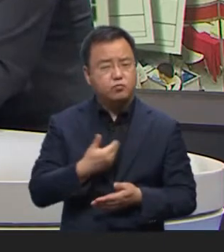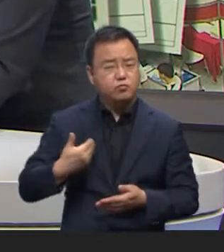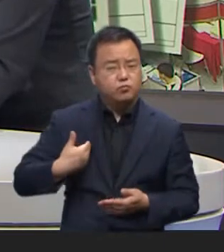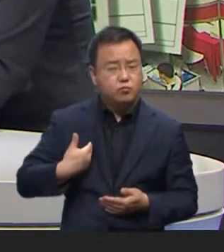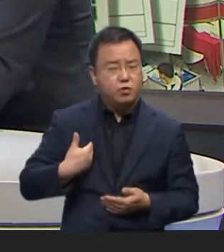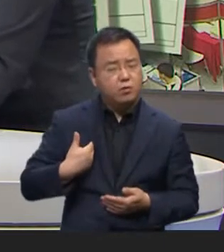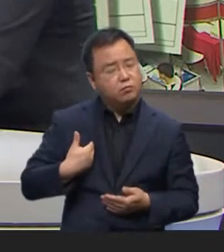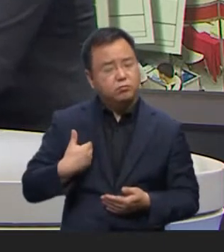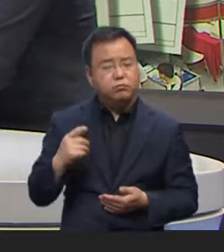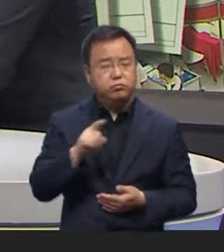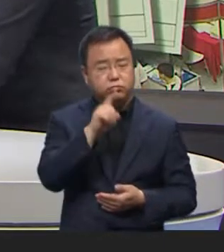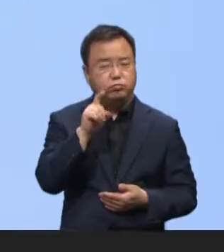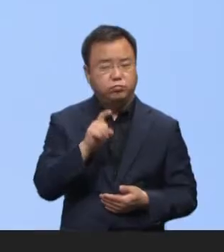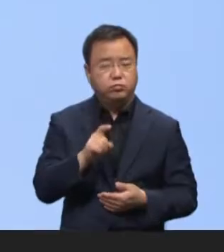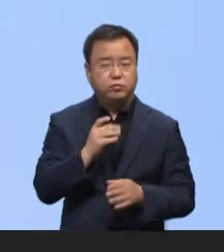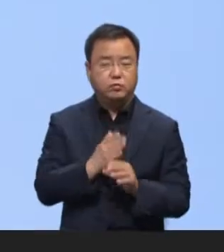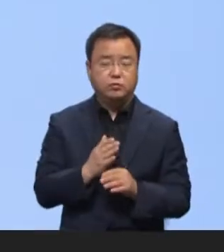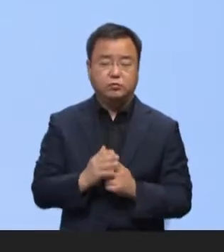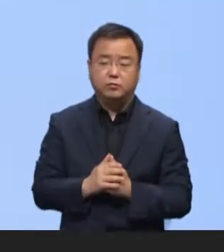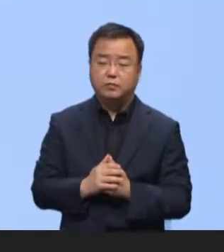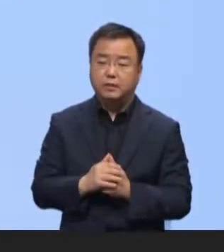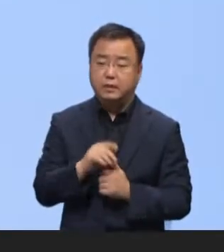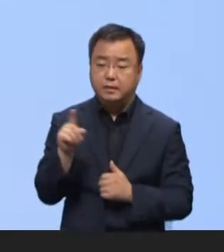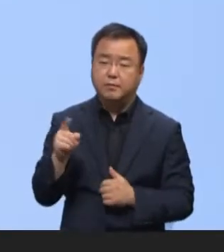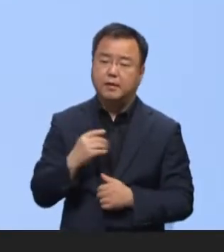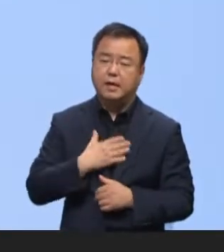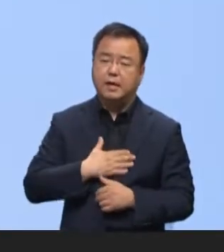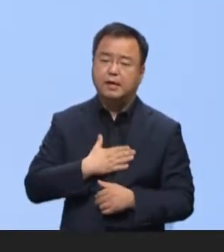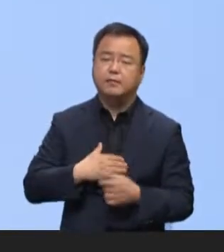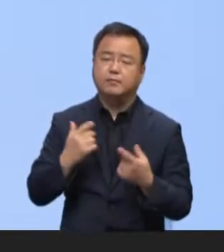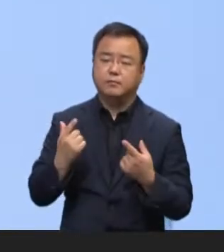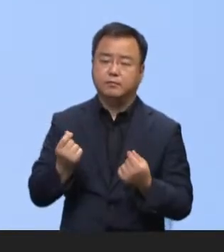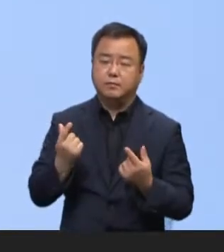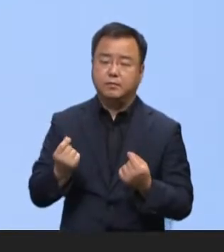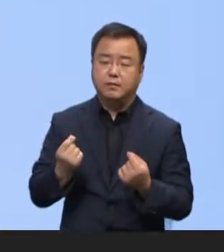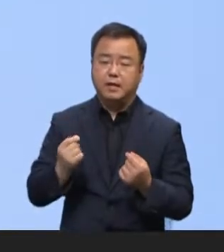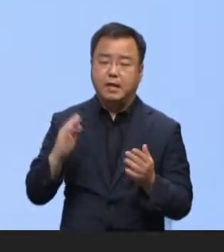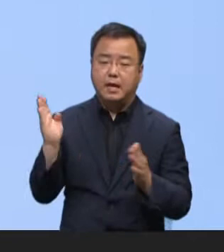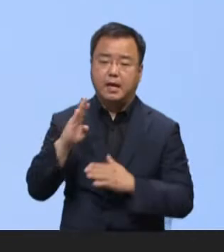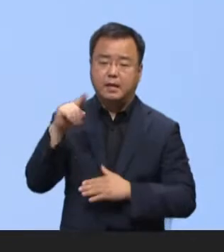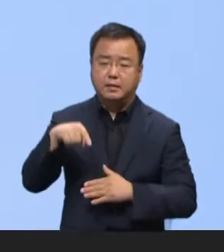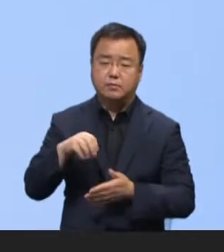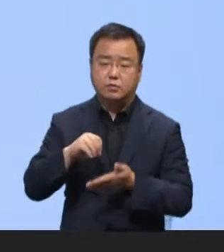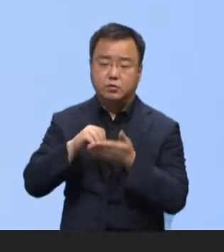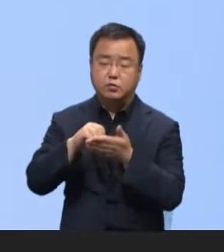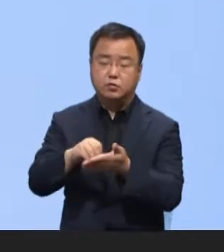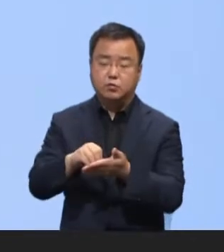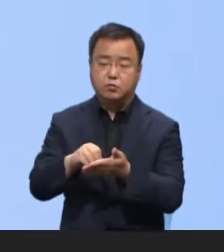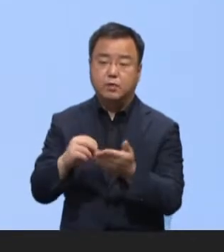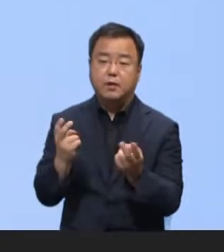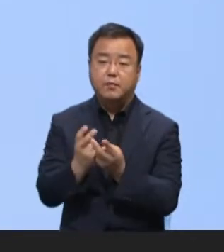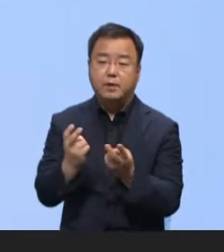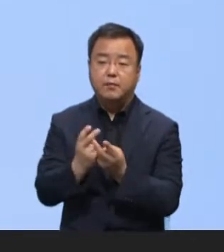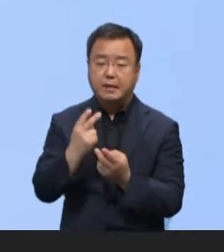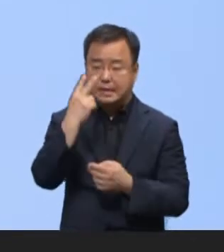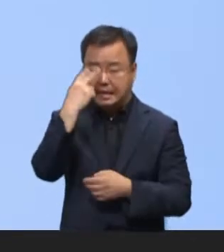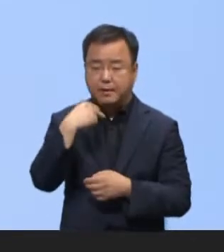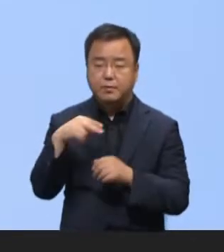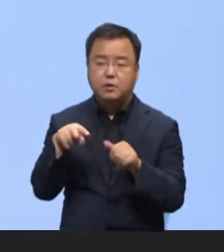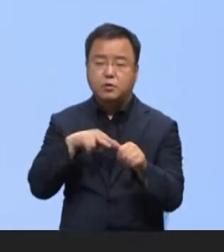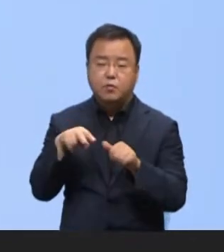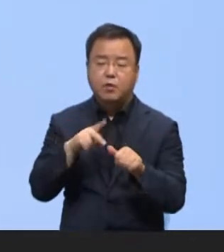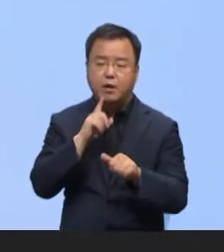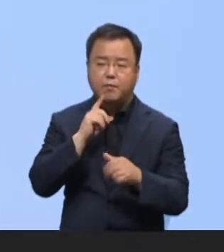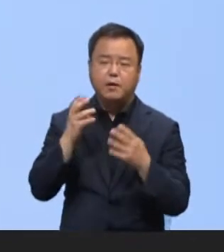드는 게 현실이 거든요 네 잘 알려졌다시피 학생부 종합 전형 은 다른 말로 깜깜이 전형 이라고 불리기도 하잖아요 예 예 그만큼